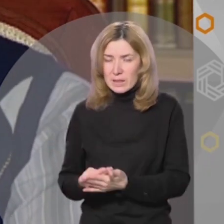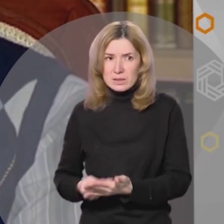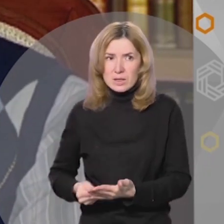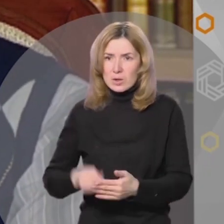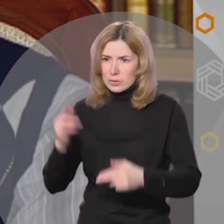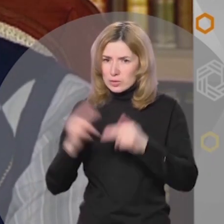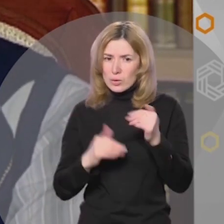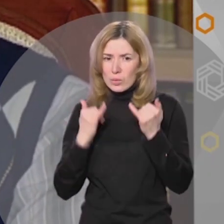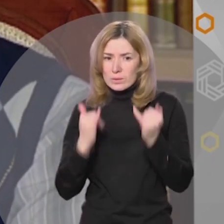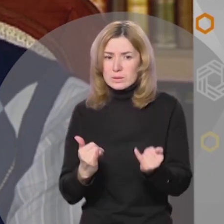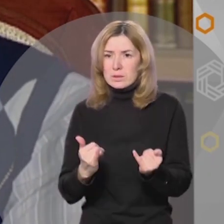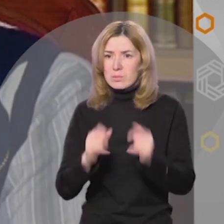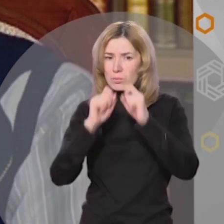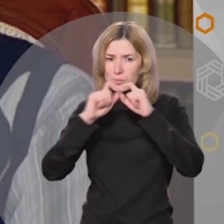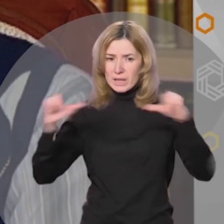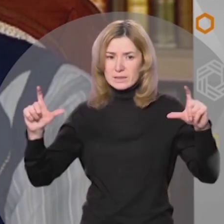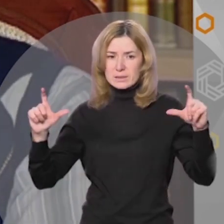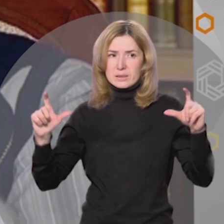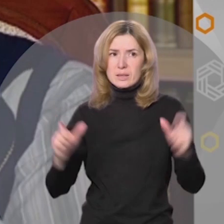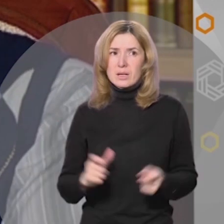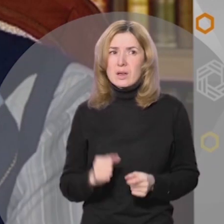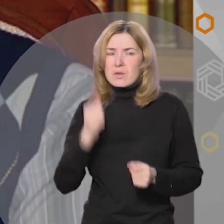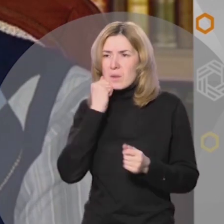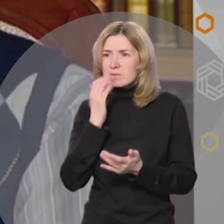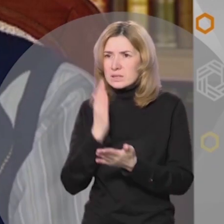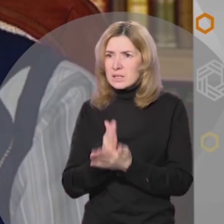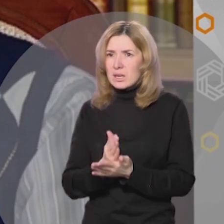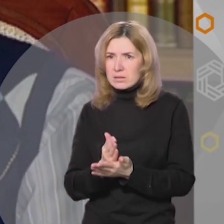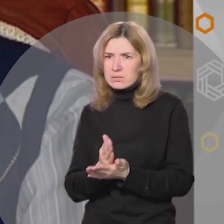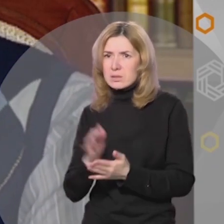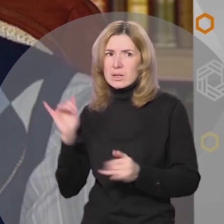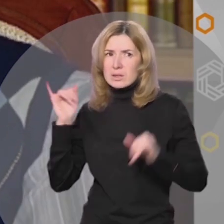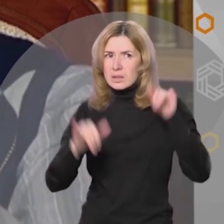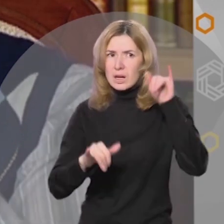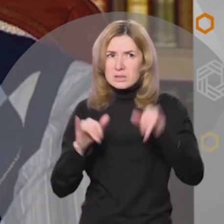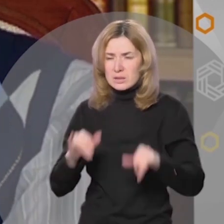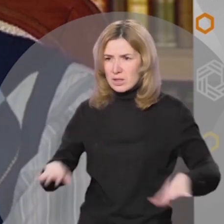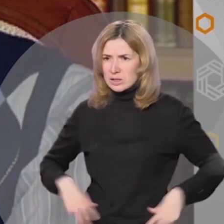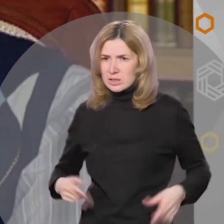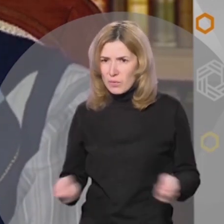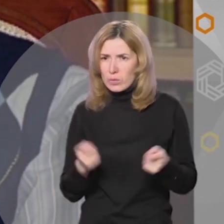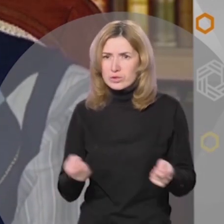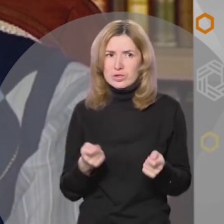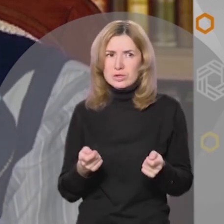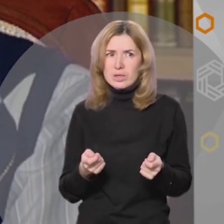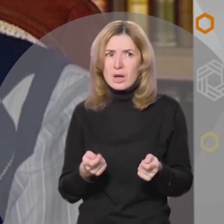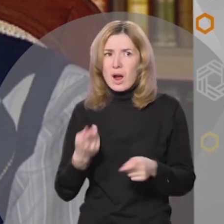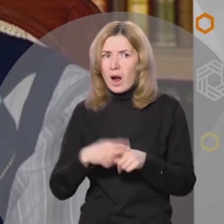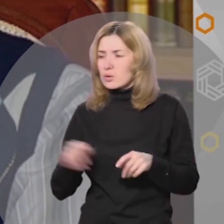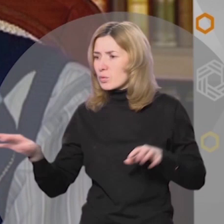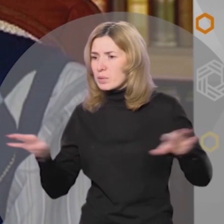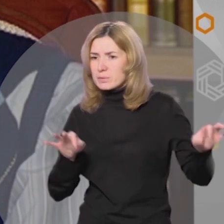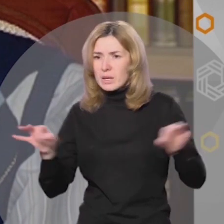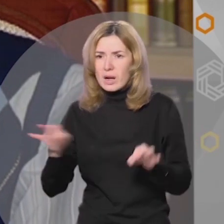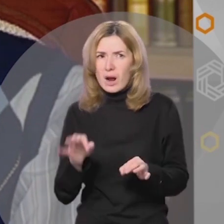деньги строить для них больницы. По Москве стали ездить нанятые доктором извозчики, которые подбирали